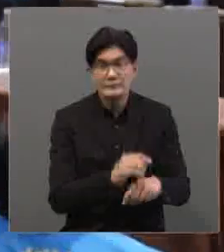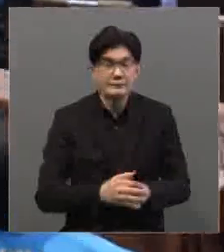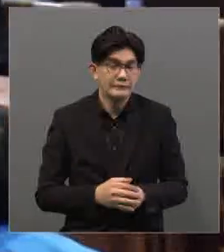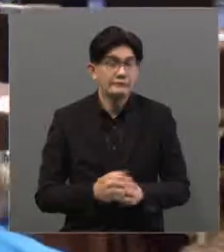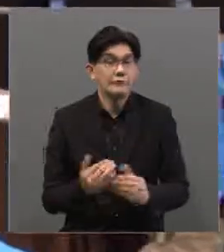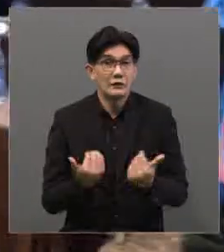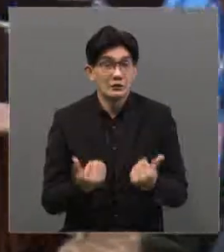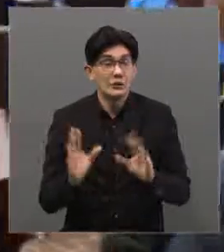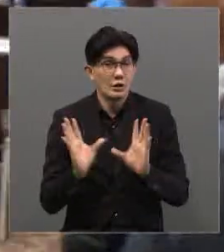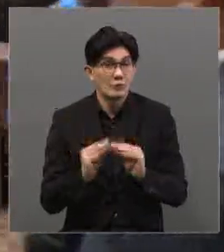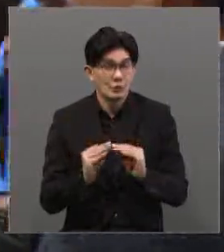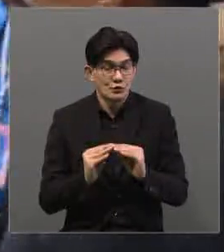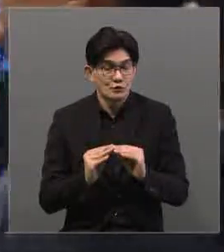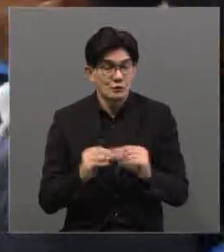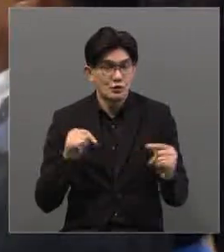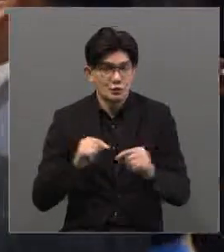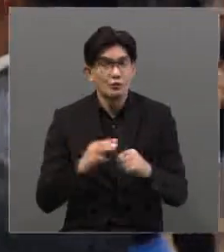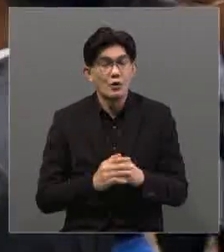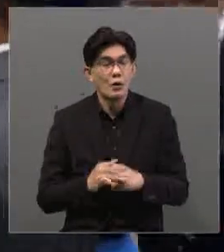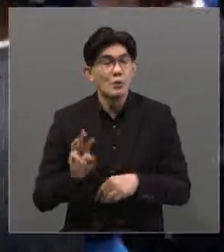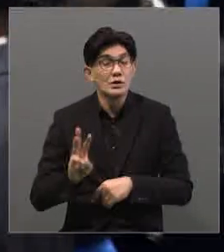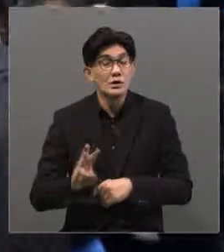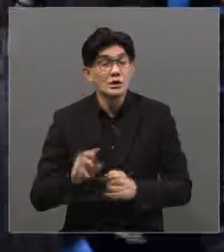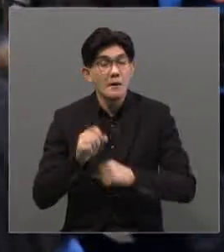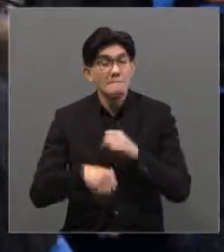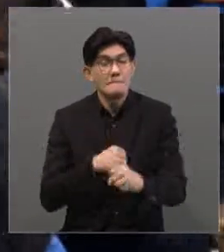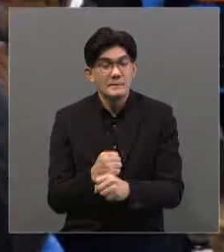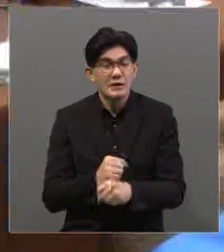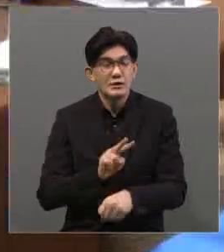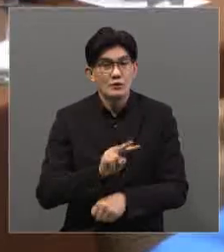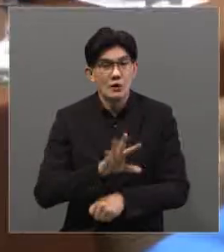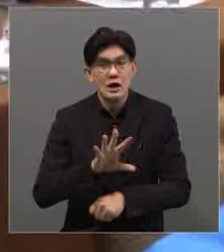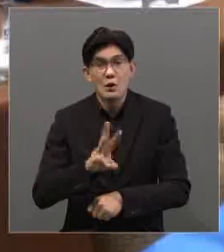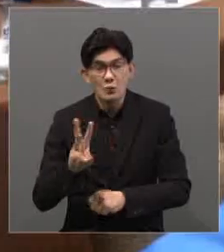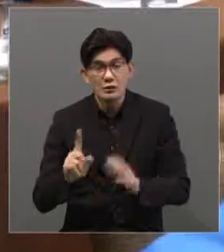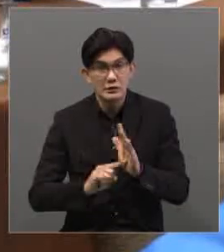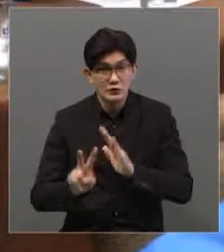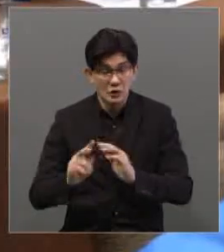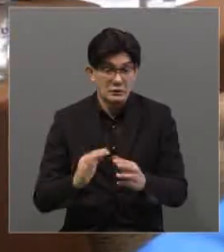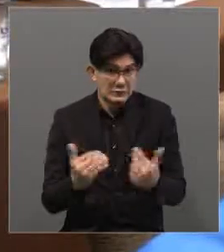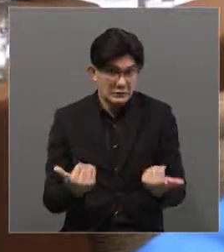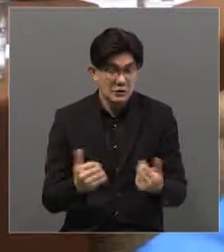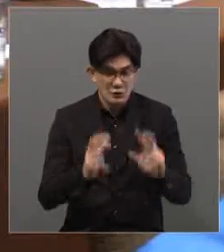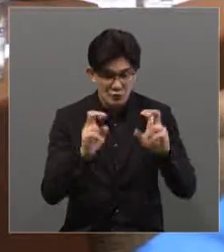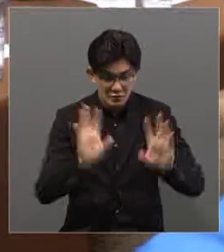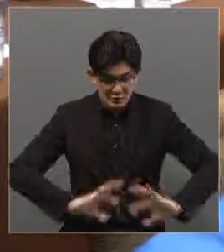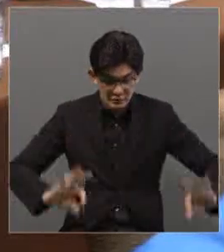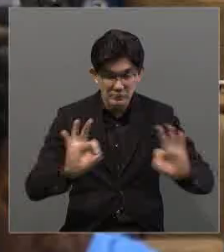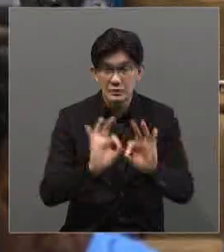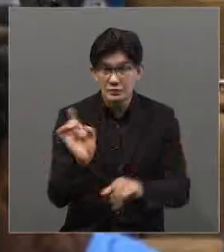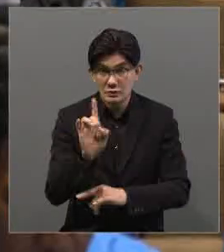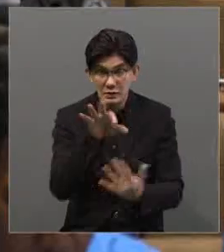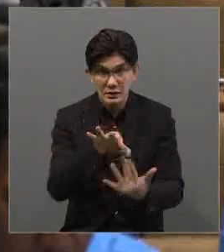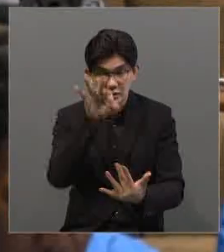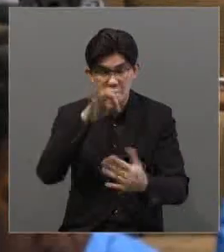และล่าสุดนะคะการประชุมใหญ่วิสามัญครั้งที่2ประจำปี2566ของพรรคที่มีวาระสำคัญก็คือ